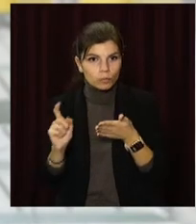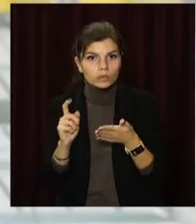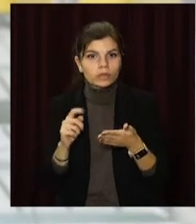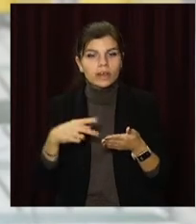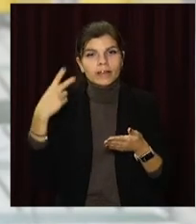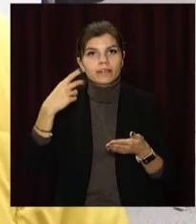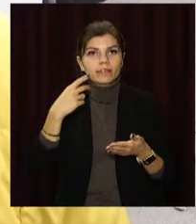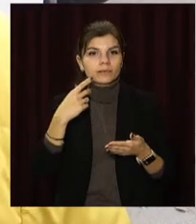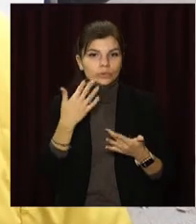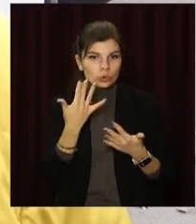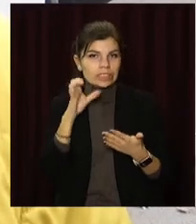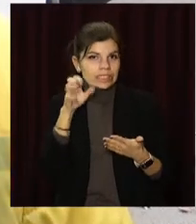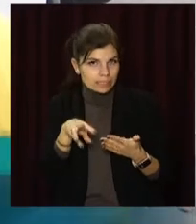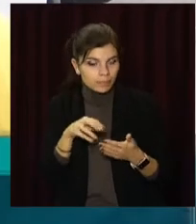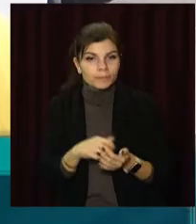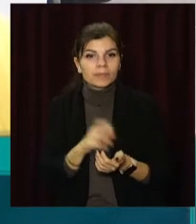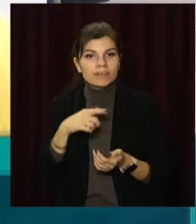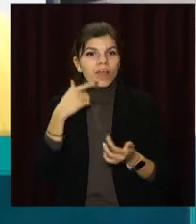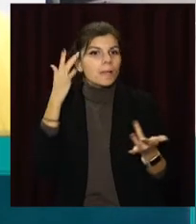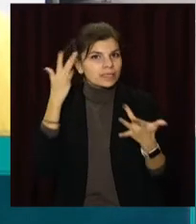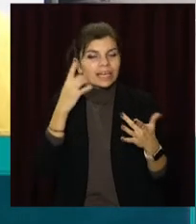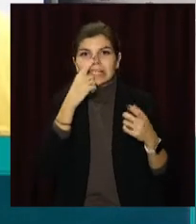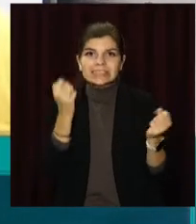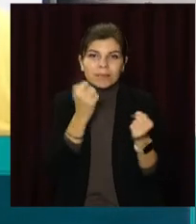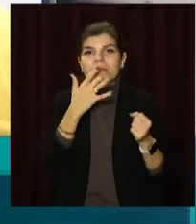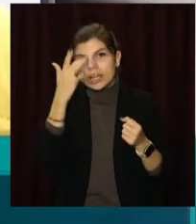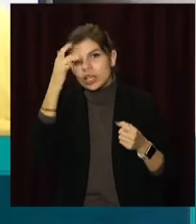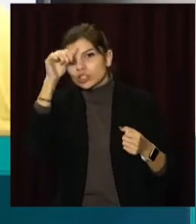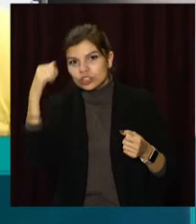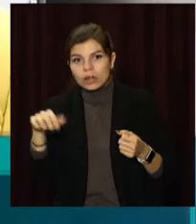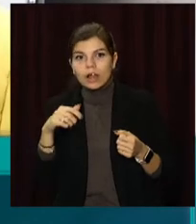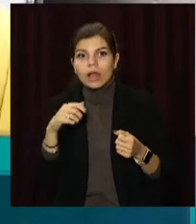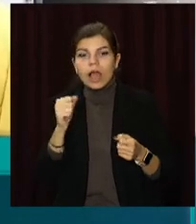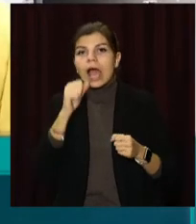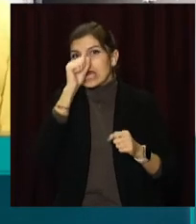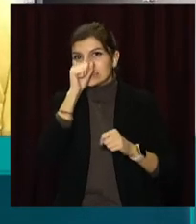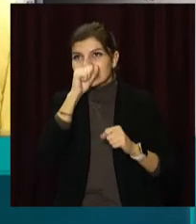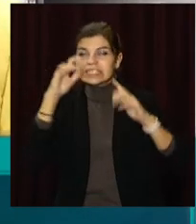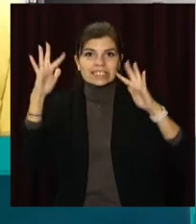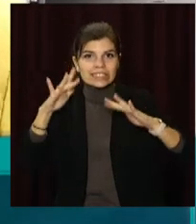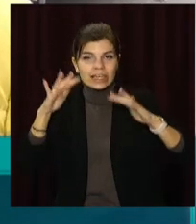20 сантиметрів. Представьте, зима, літо, жара, а зима – снігопад,